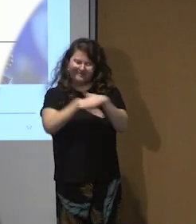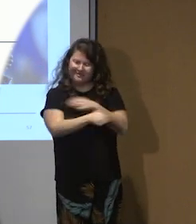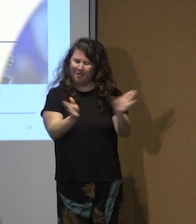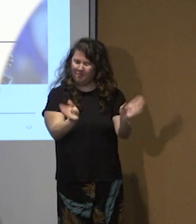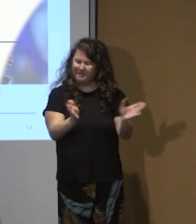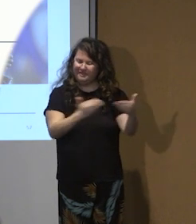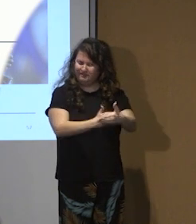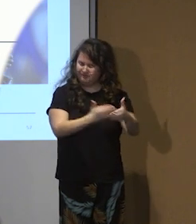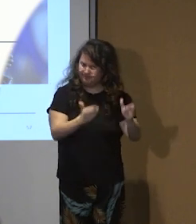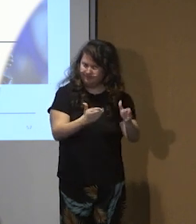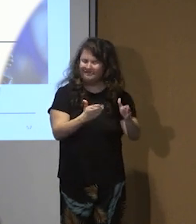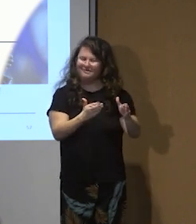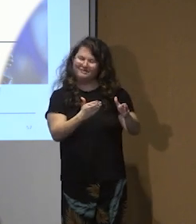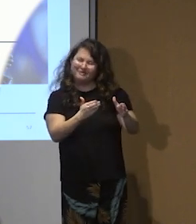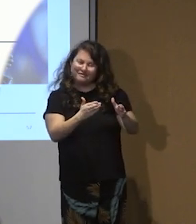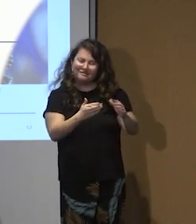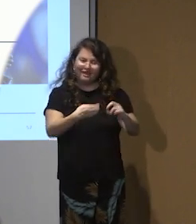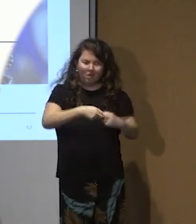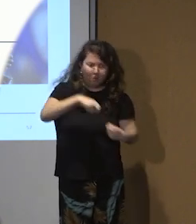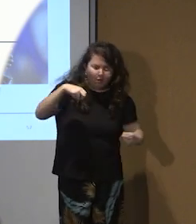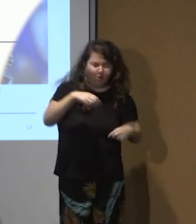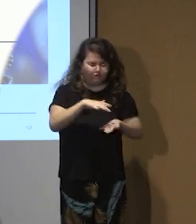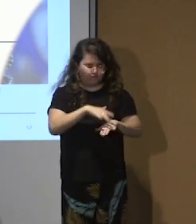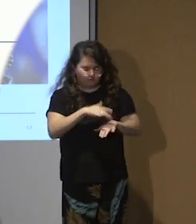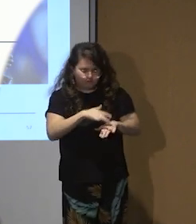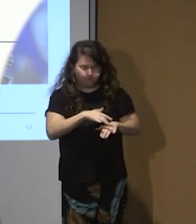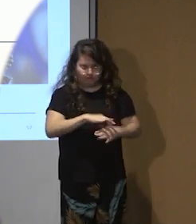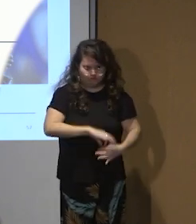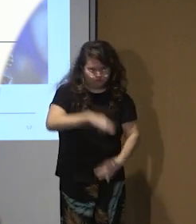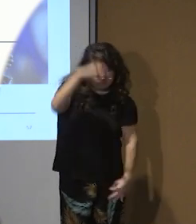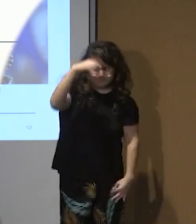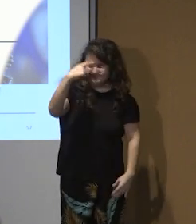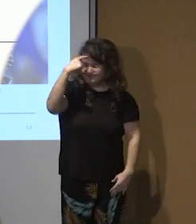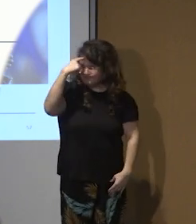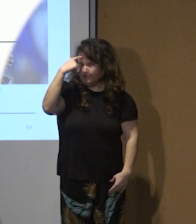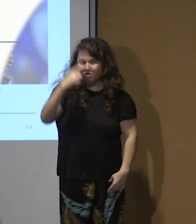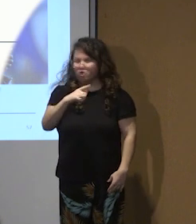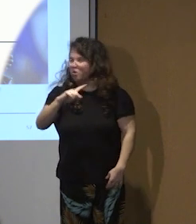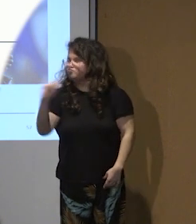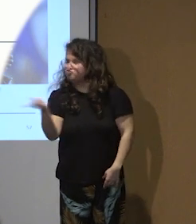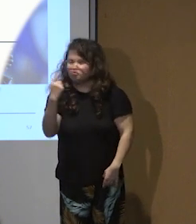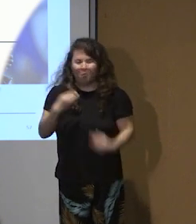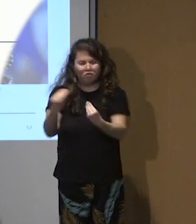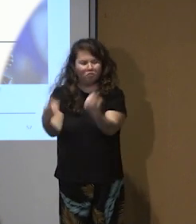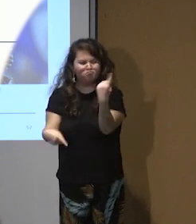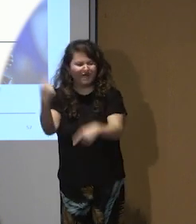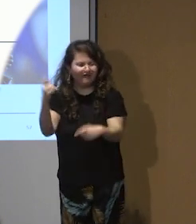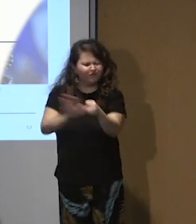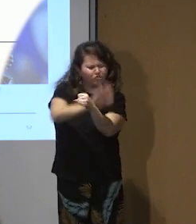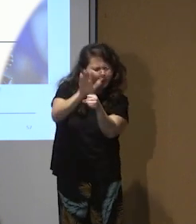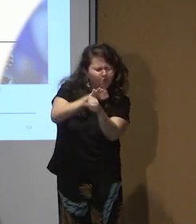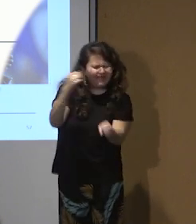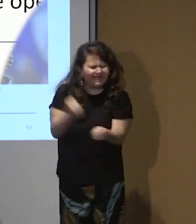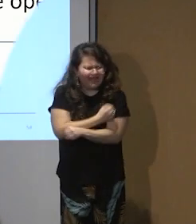je ne vais pas mettre tout le monde en Ligue 1, d'accord, mais voilà, ce n'est pas non plus la fin de l'activité sportive quand on a une